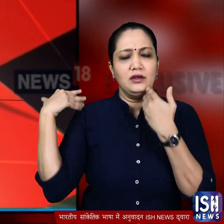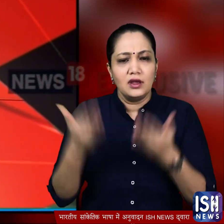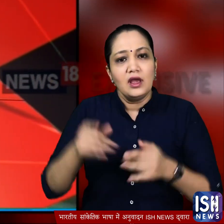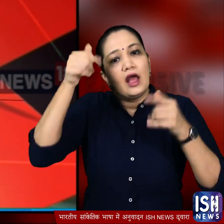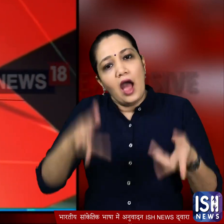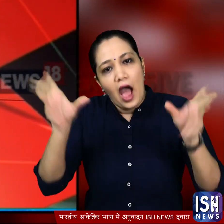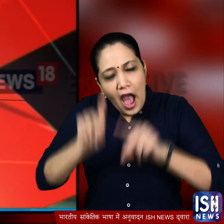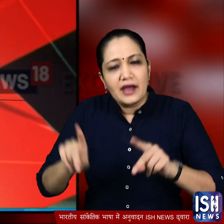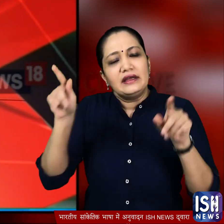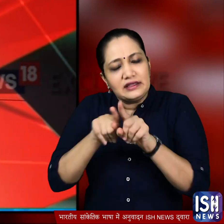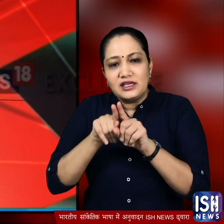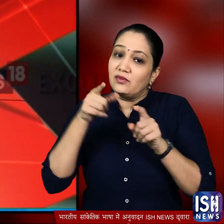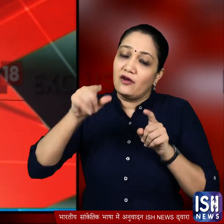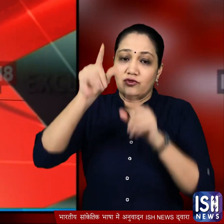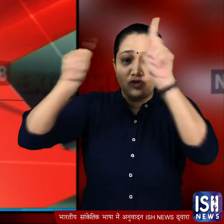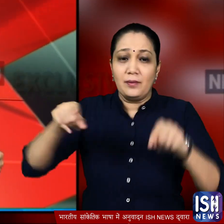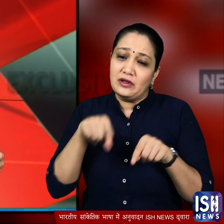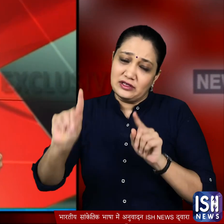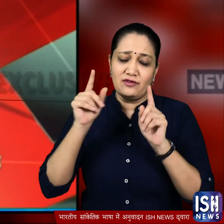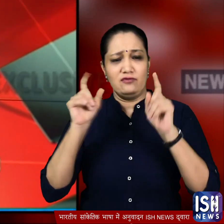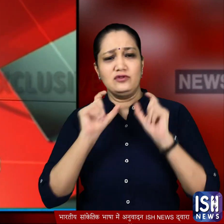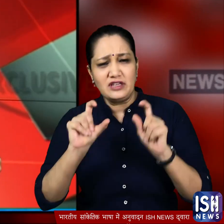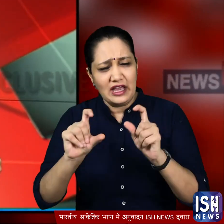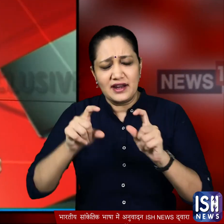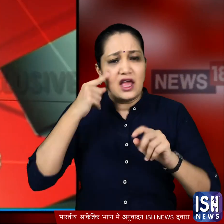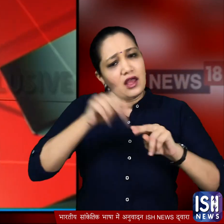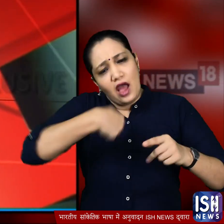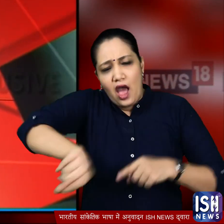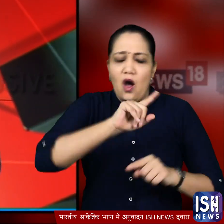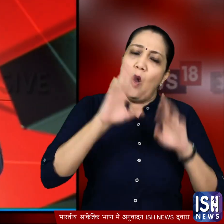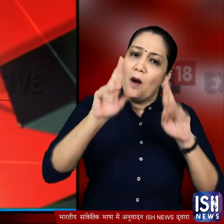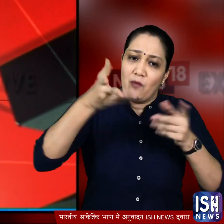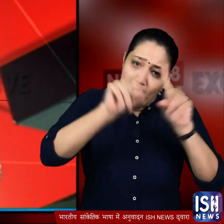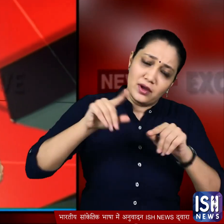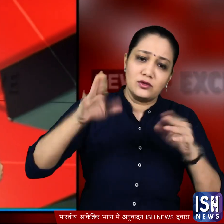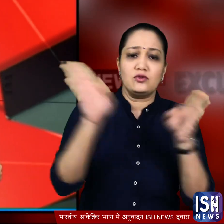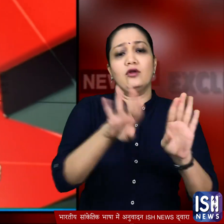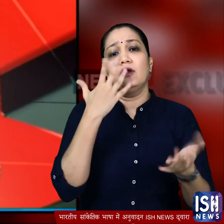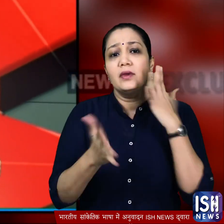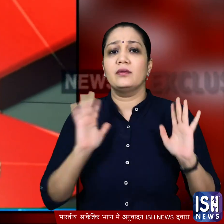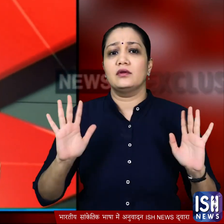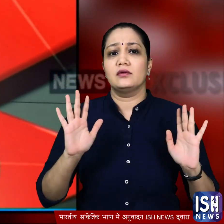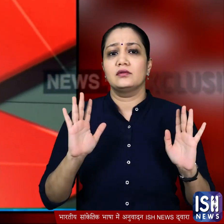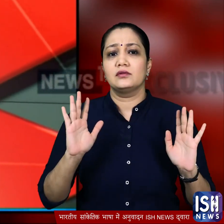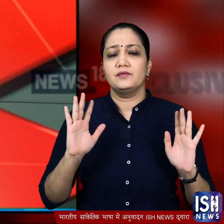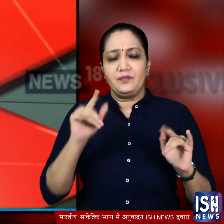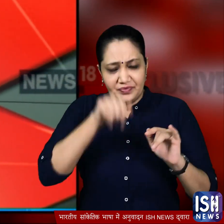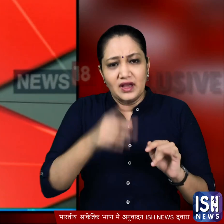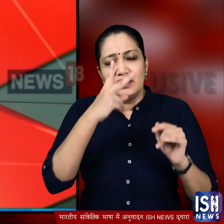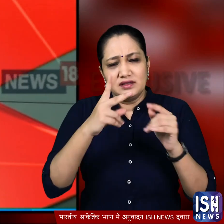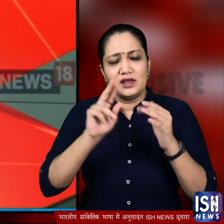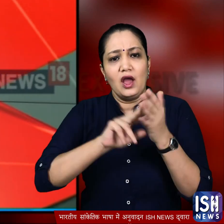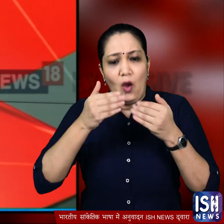हमारी आपकी मनमानी पर भी नकेल कसनी होगी, वरना हम तो अपनी मनमानी से दोबारा लॉकडाउन लगवा के ही मानेंगे। ऐसा ही लग रहा है, जिसकी